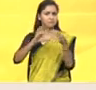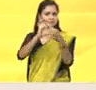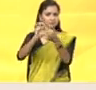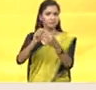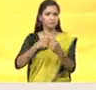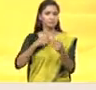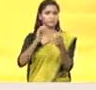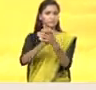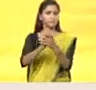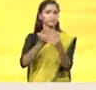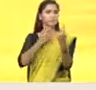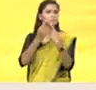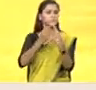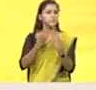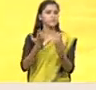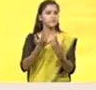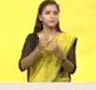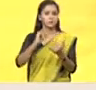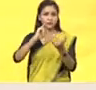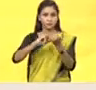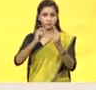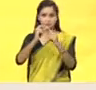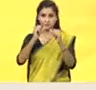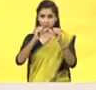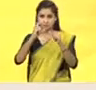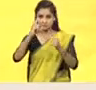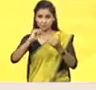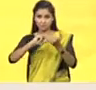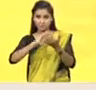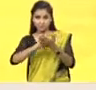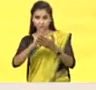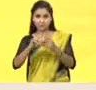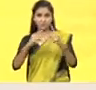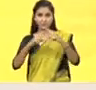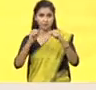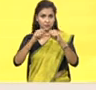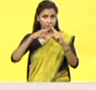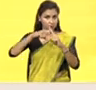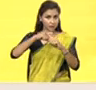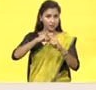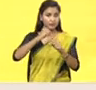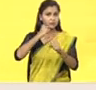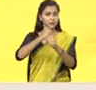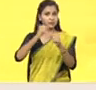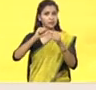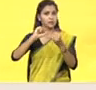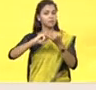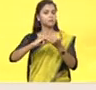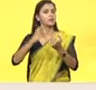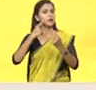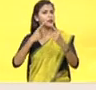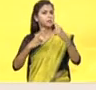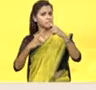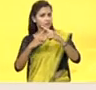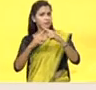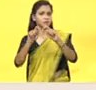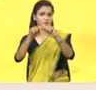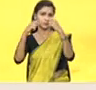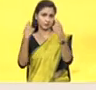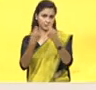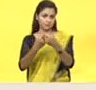बात करने के लिए स्पेस टेक स्टार्टअप गैलेक्स आई की टीम जुड़ रही